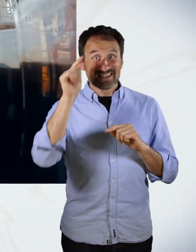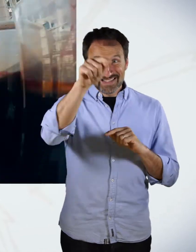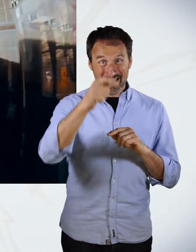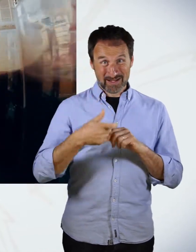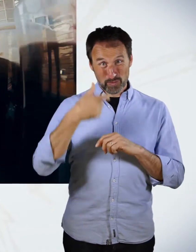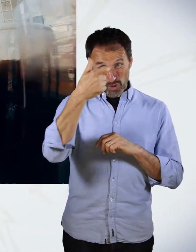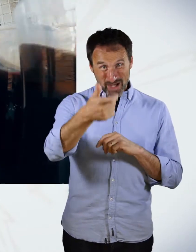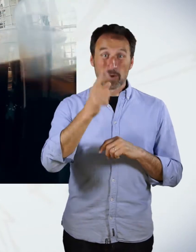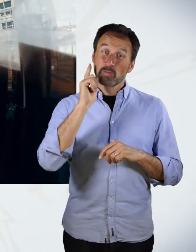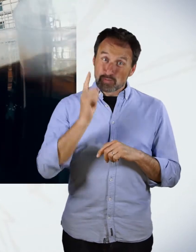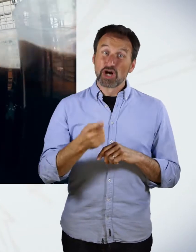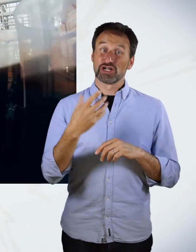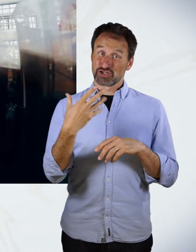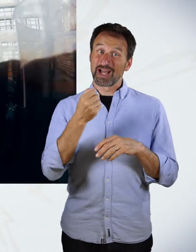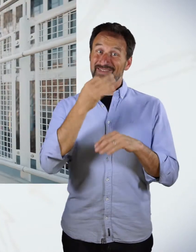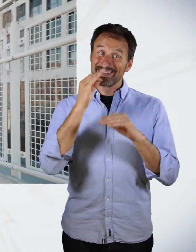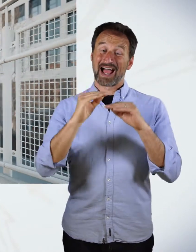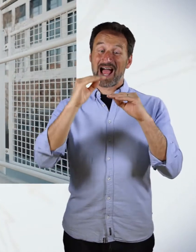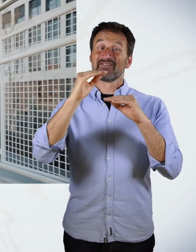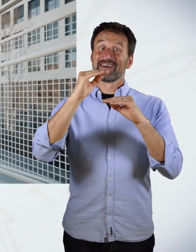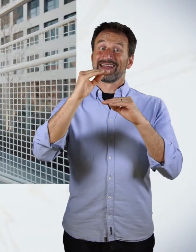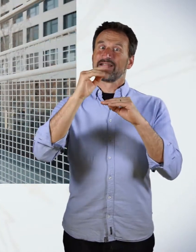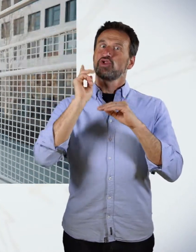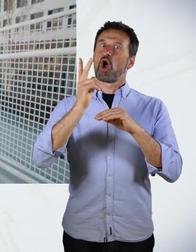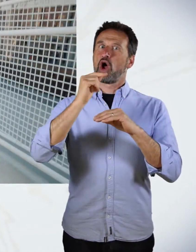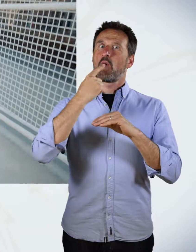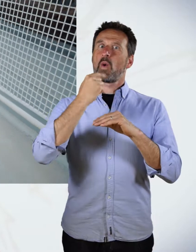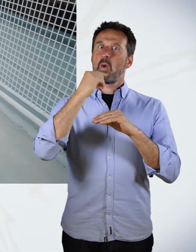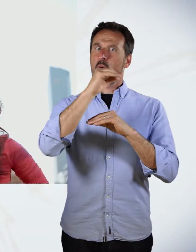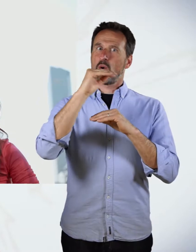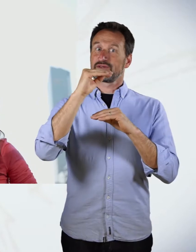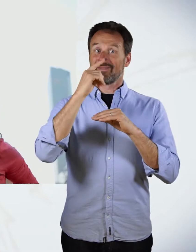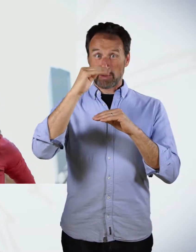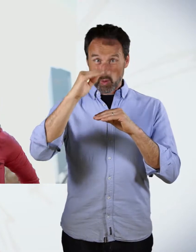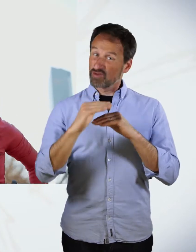sein. Shit, der eine sieht schon ein bisschen wenig aus.